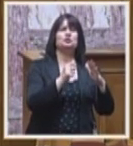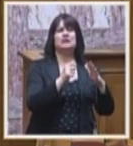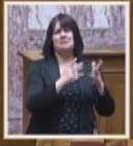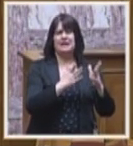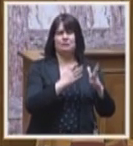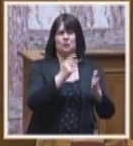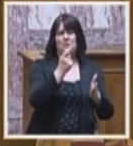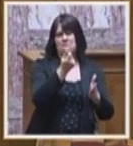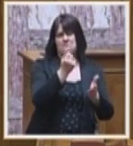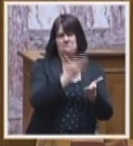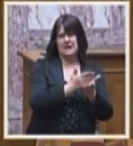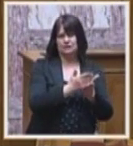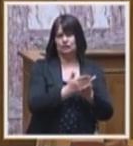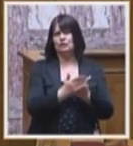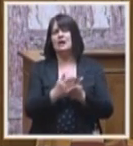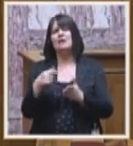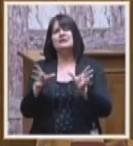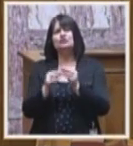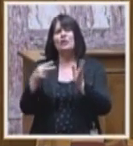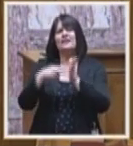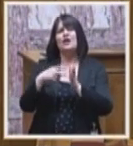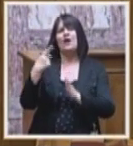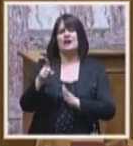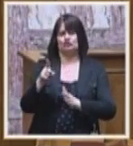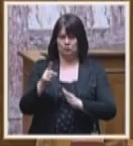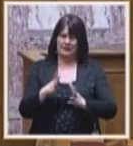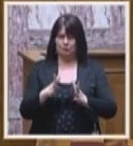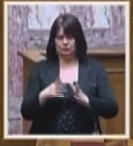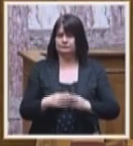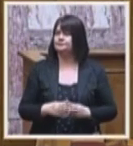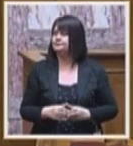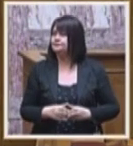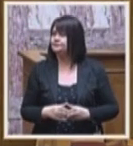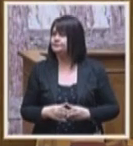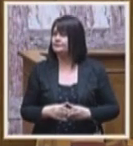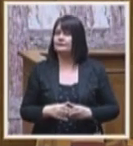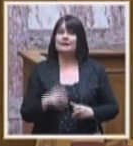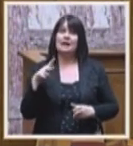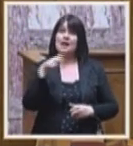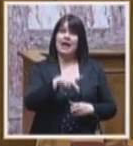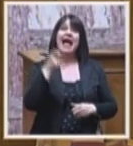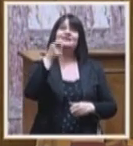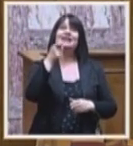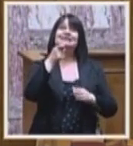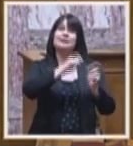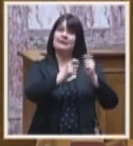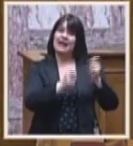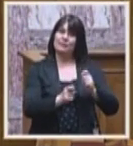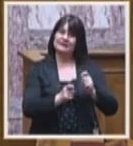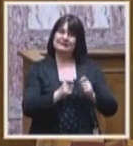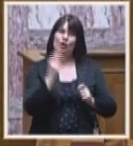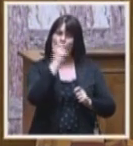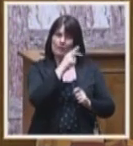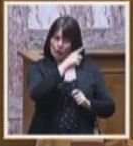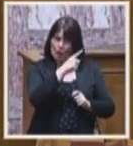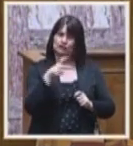31% μεγαλύτερος, 2% μεικτά. Να πούμε ότι ο Σόκρατες είχε κάνει ήδη μια μεγάλη ασφαλιστική μεταρρύθμιση εδώ και πολλά χρόνια,